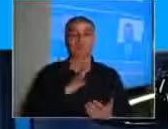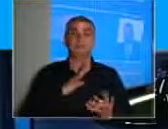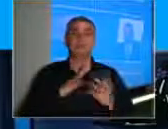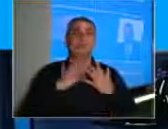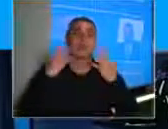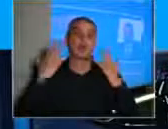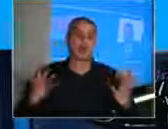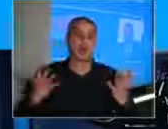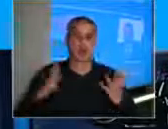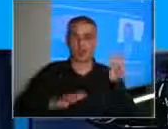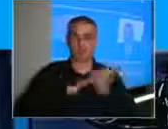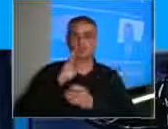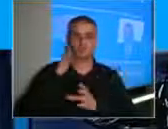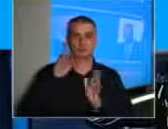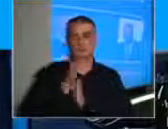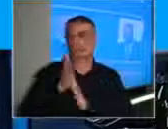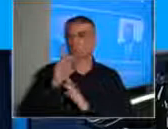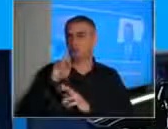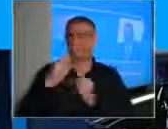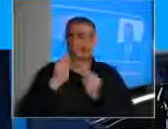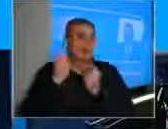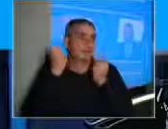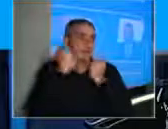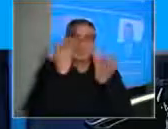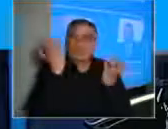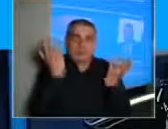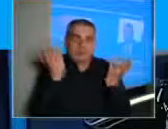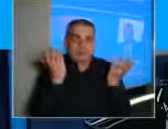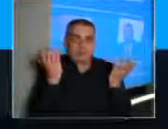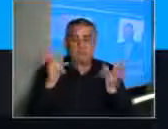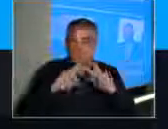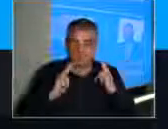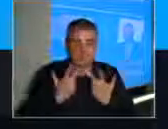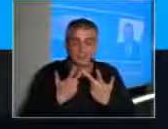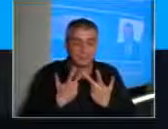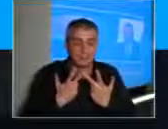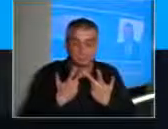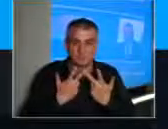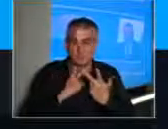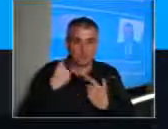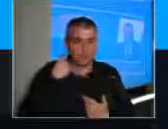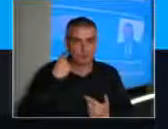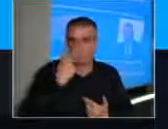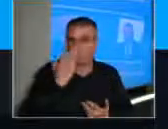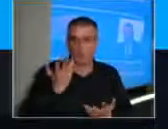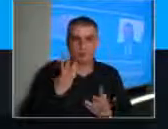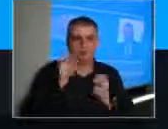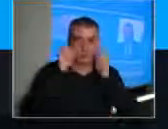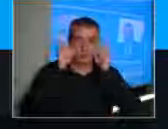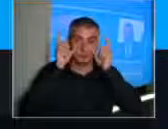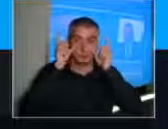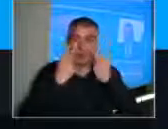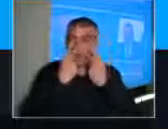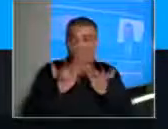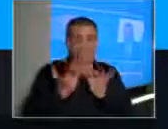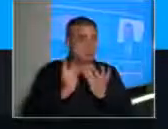גדולה שהאנרכיסטים האלה ייכנסו, זה פשוט דברים מדהימים. דברים מדהימים. והציבור לא שומע, לא רואה, תחו עיני מירות,